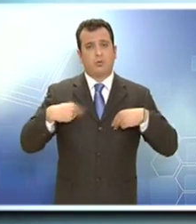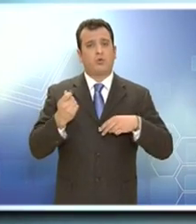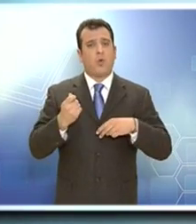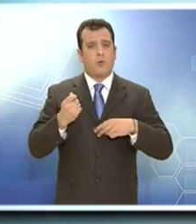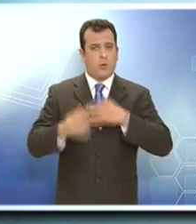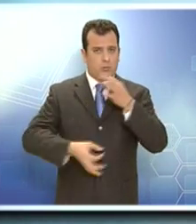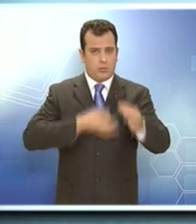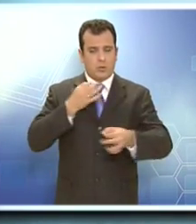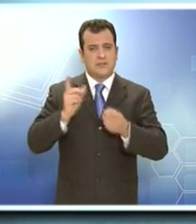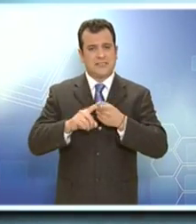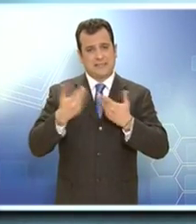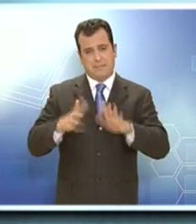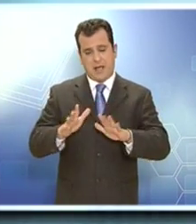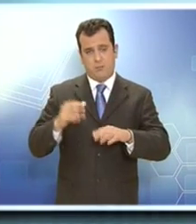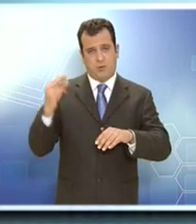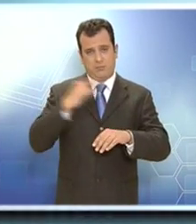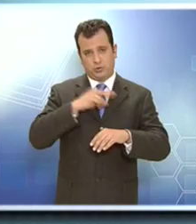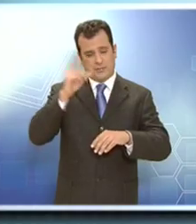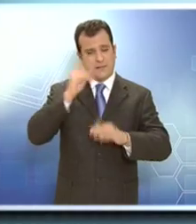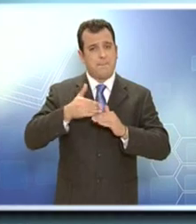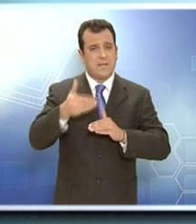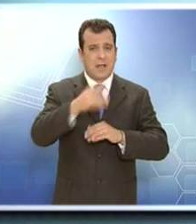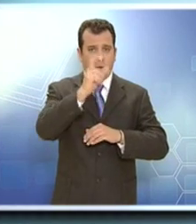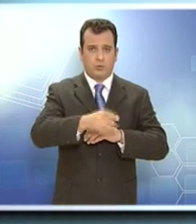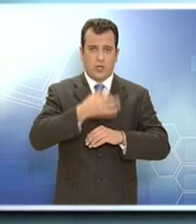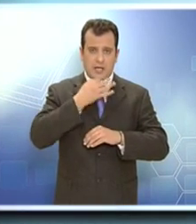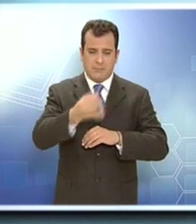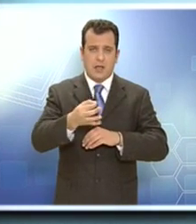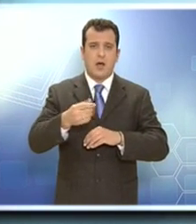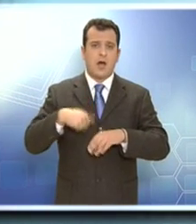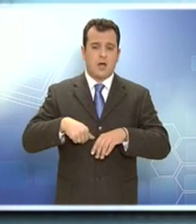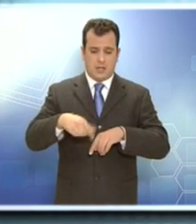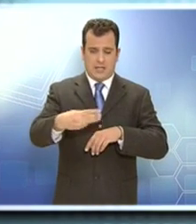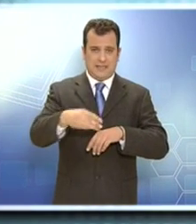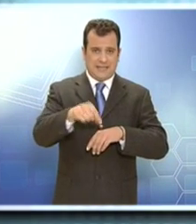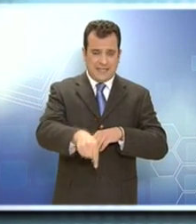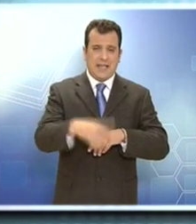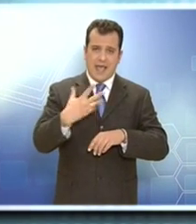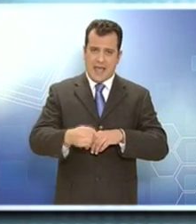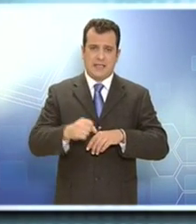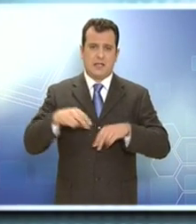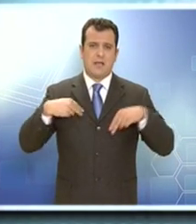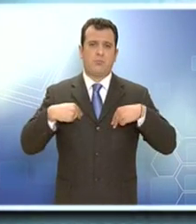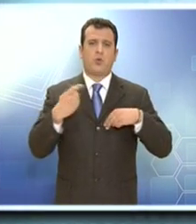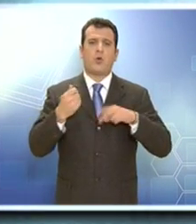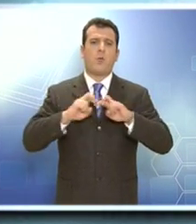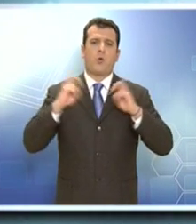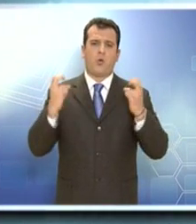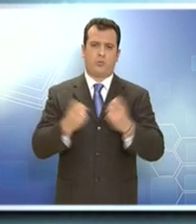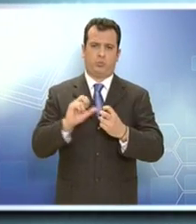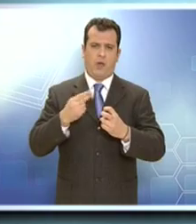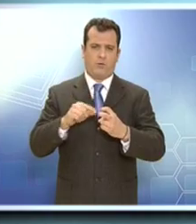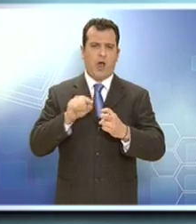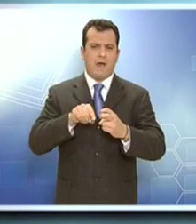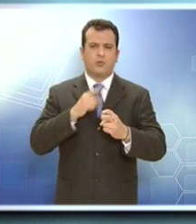Τουρνάρας μετά από συνάντησή του με τον Αντώνη Σαμαρά στο Μέγαρο Μαξίμου. Όπως ξέρετε, έχουμε ένα Eurogroup την επόμενη Τρίτη, το οποίο είναι συνέχεια